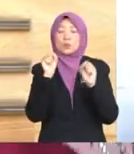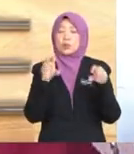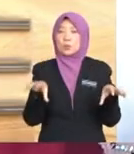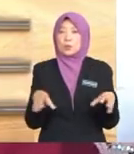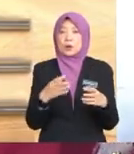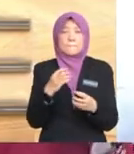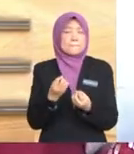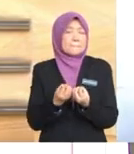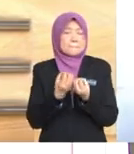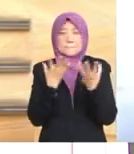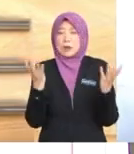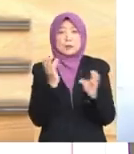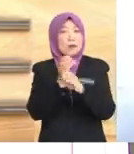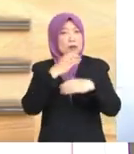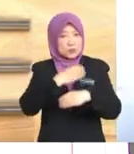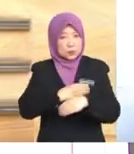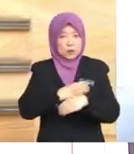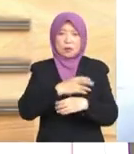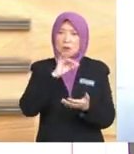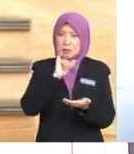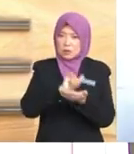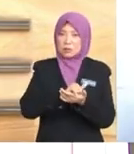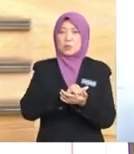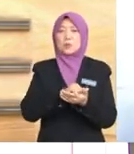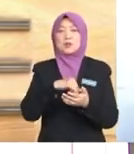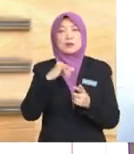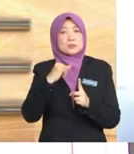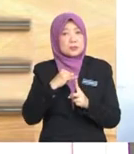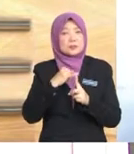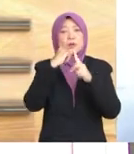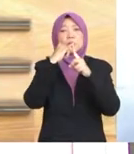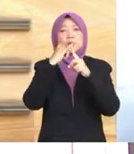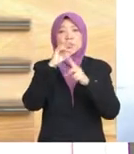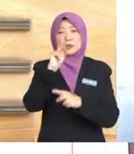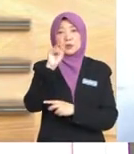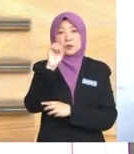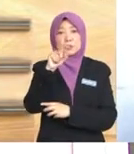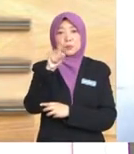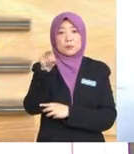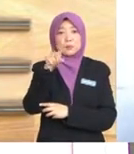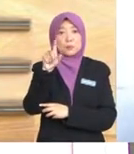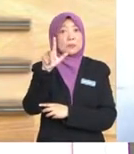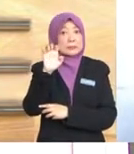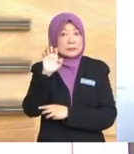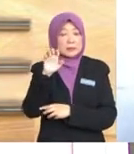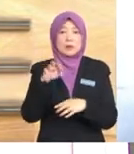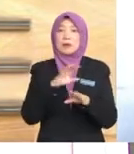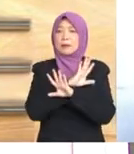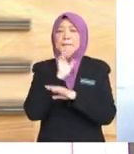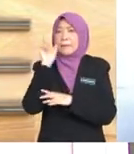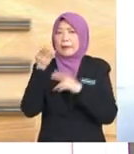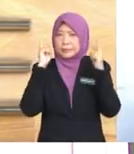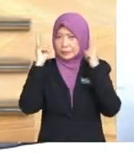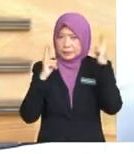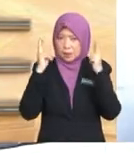corak. Itu yang istimewanya nozzle. Tapi jangan risau murid-murid. Kalau murid-murid tak ada